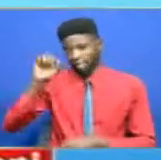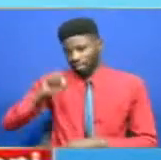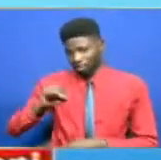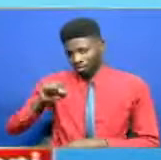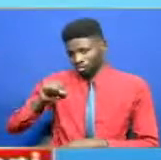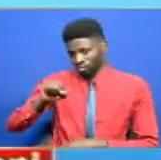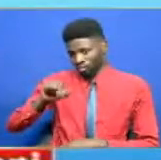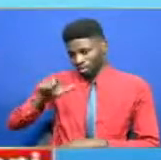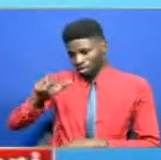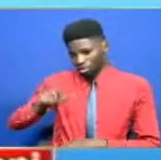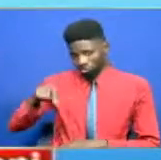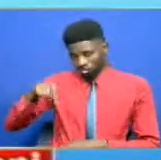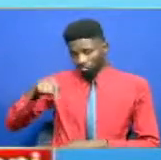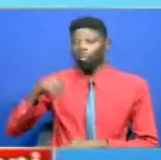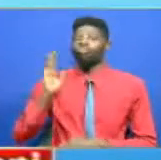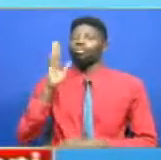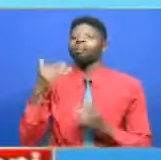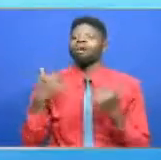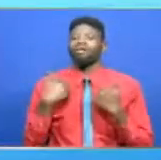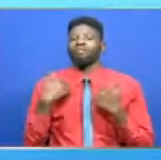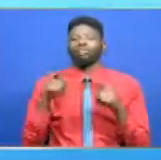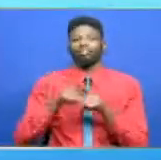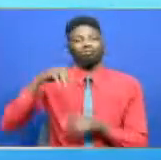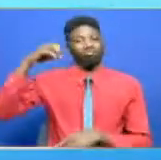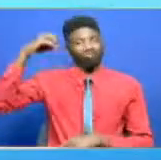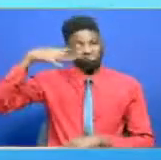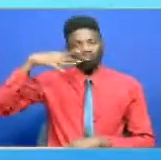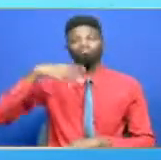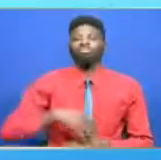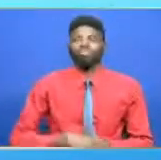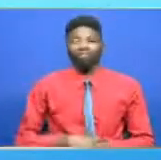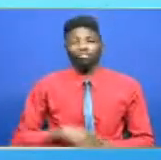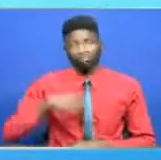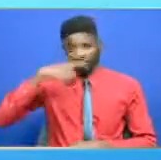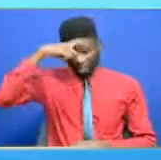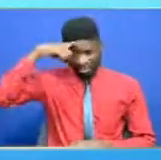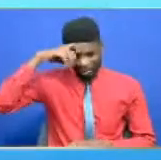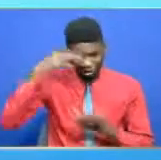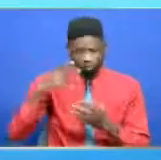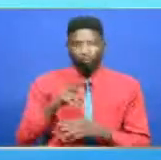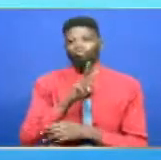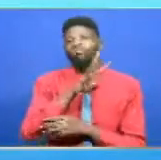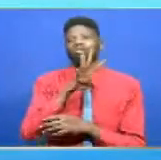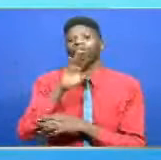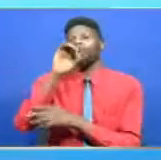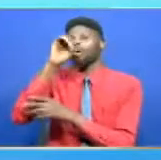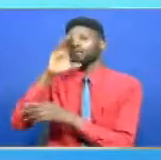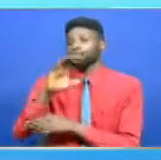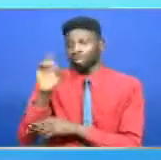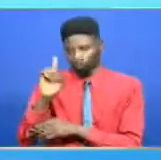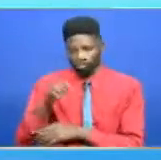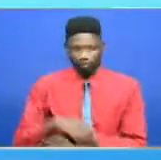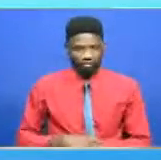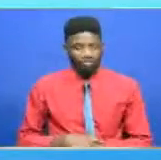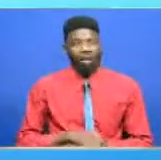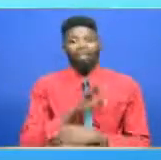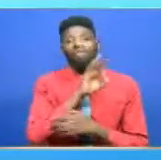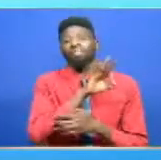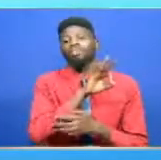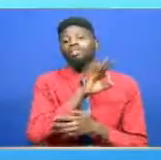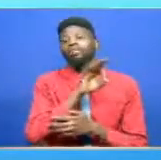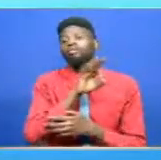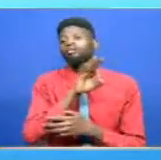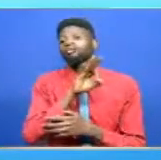na vipindi vya jua. Na hali ya joto ni kwamba vitafikia nyuzi 24 hapa Nairobi, 33 katika sehemu